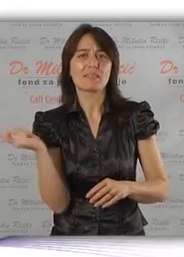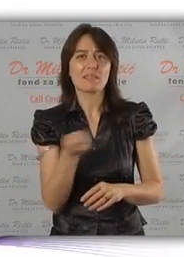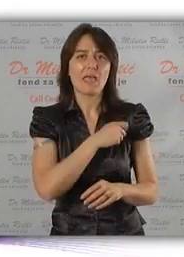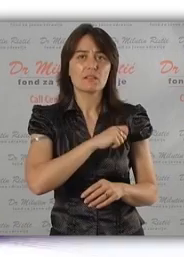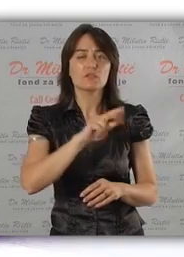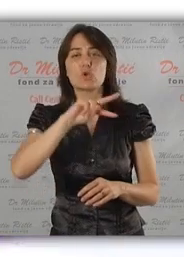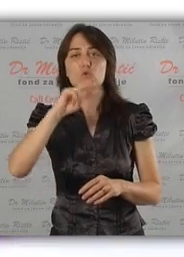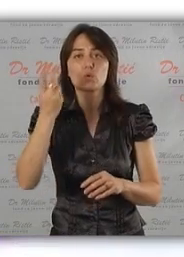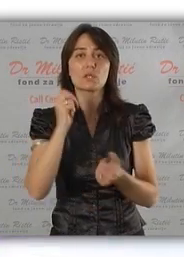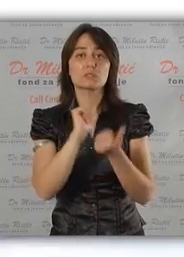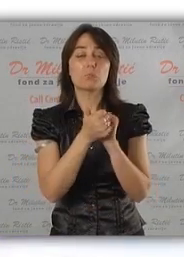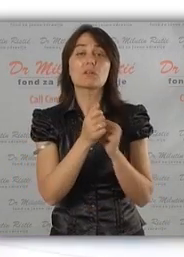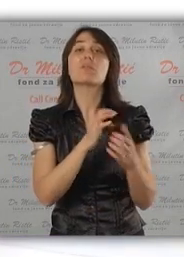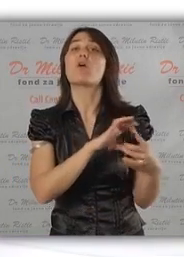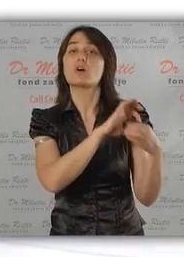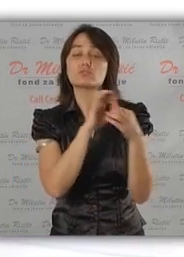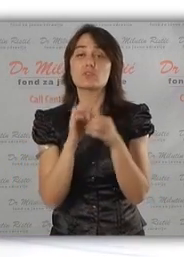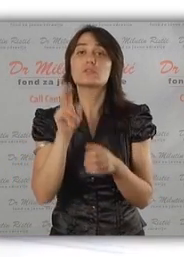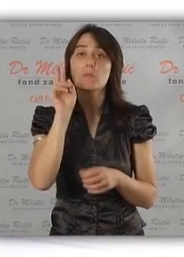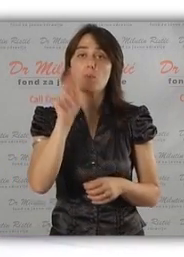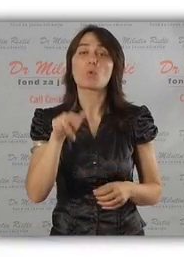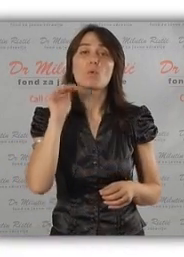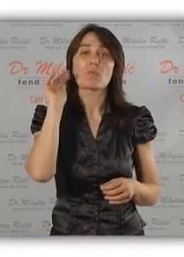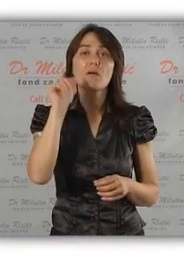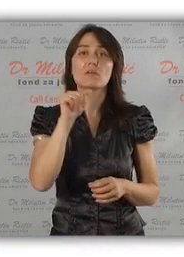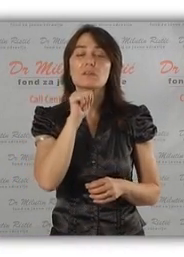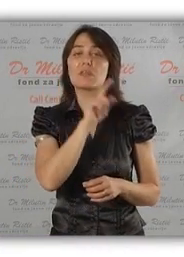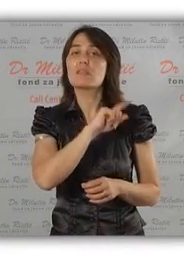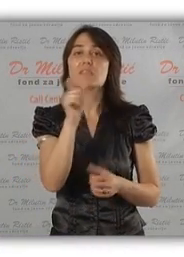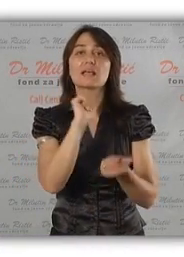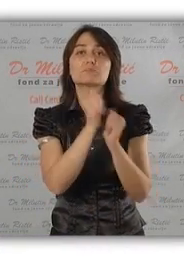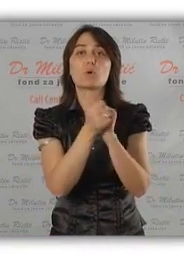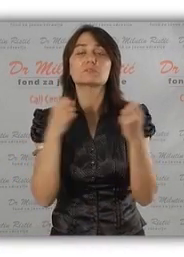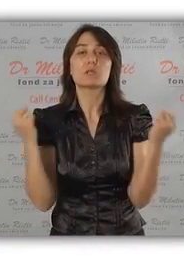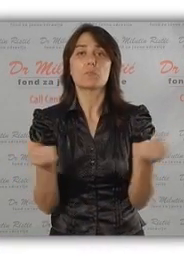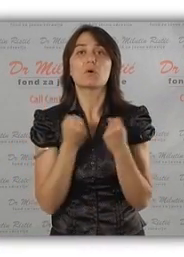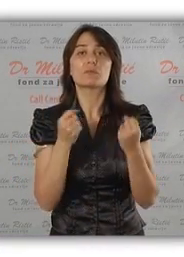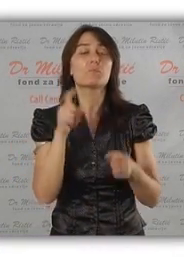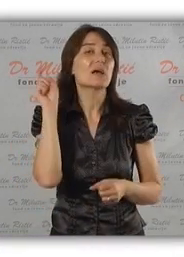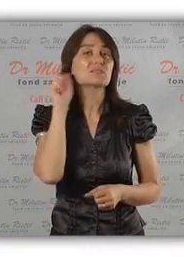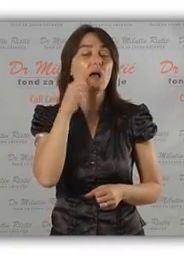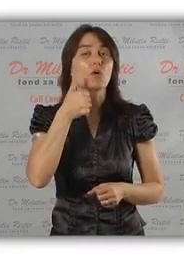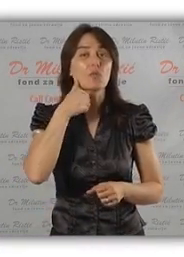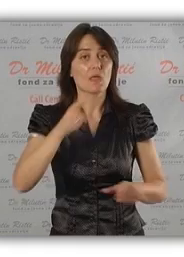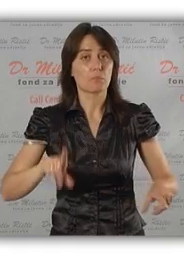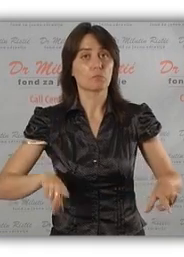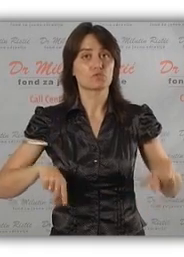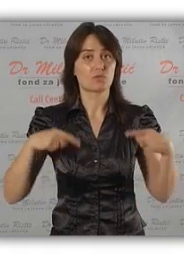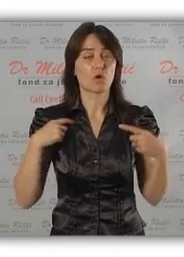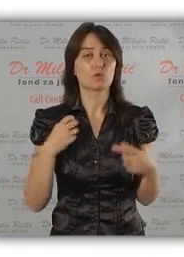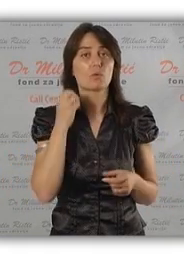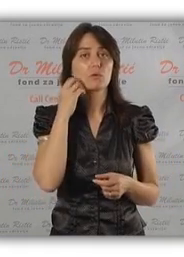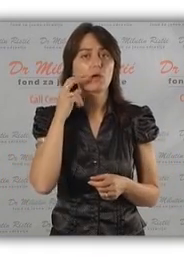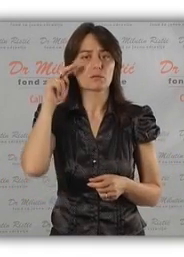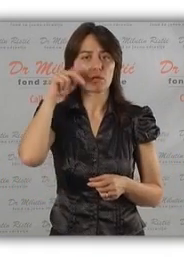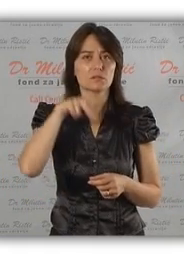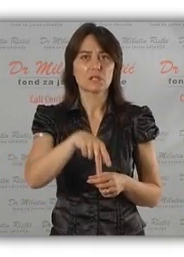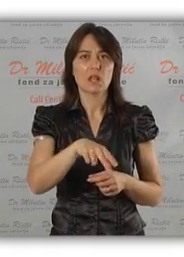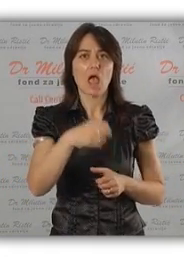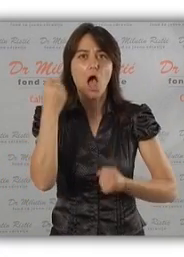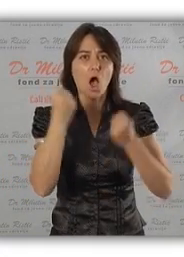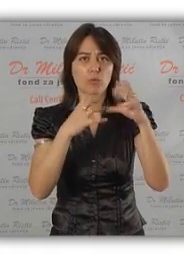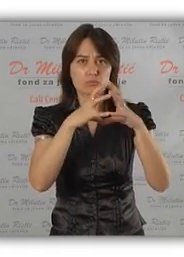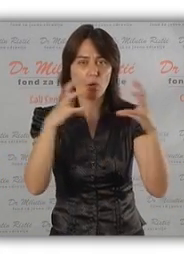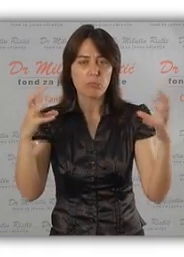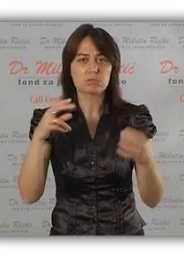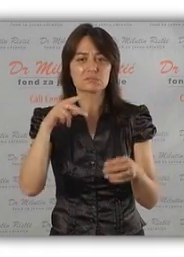kod košarke, odbojke, tenisa i drugih sportova, ali vrlo često se mogu javiti i u nesportskim aktivnostima, dakle u svakodnevnom